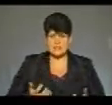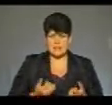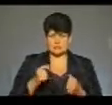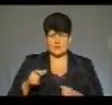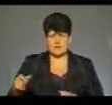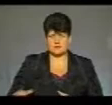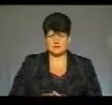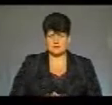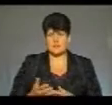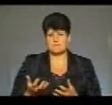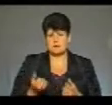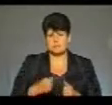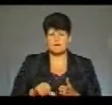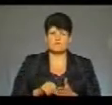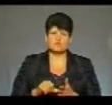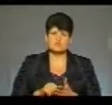рятувальників. Брав участь з